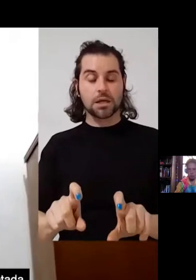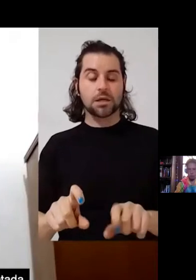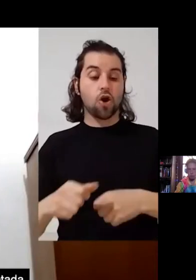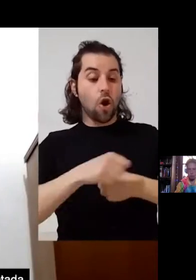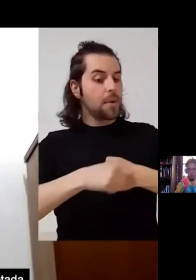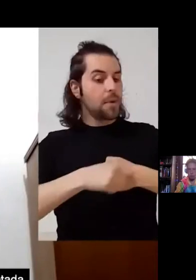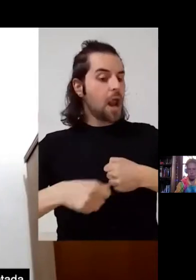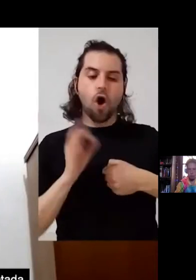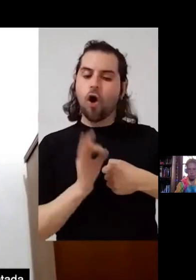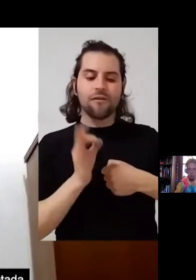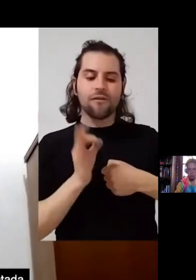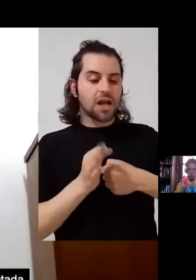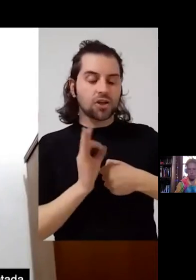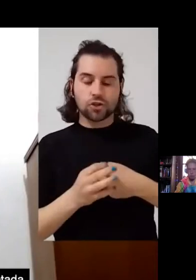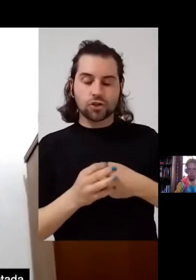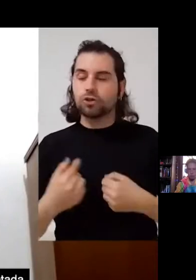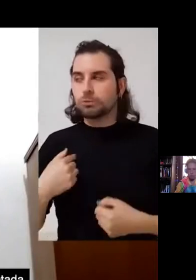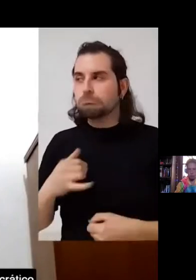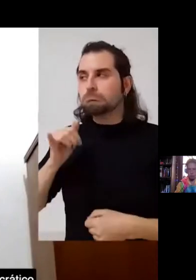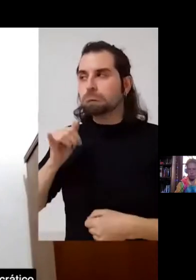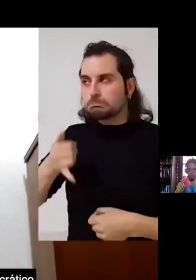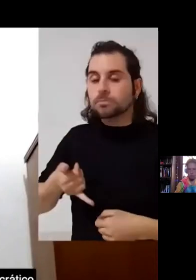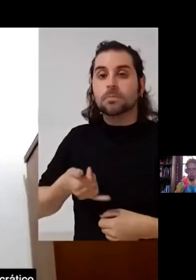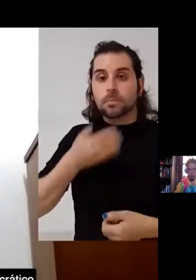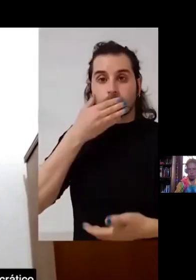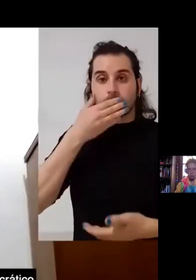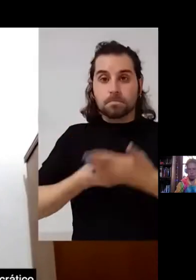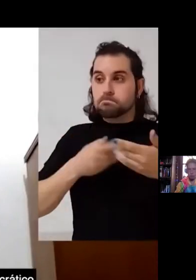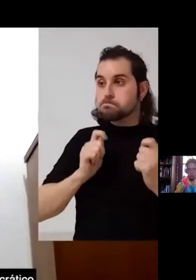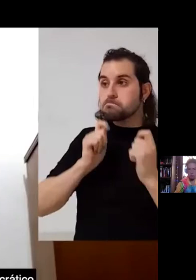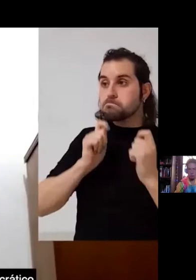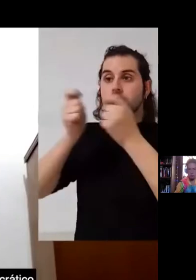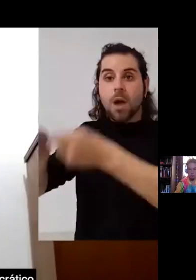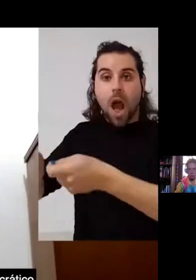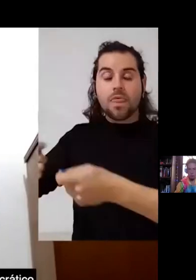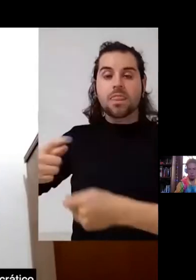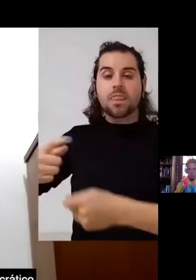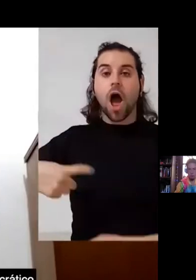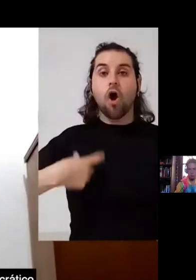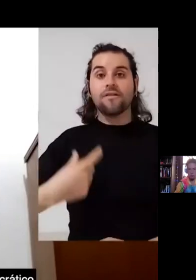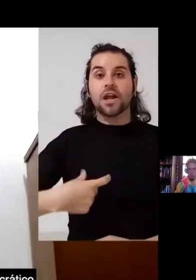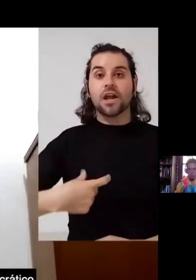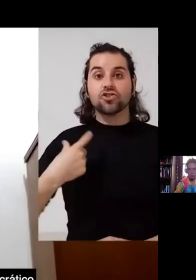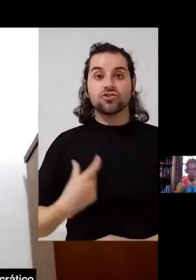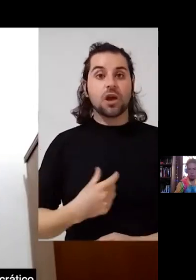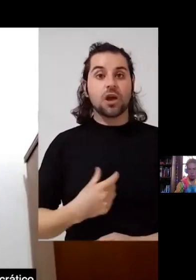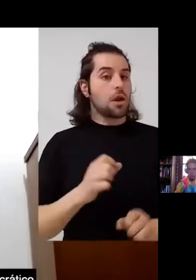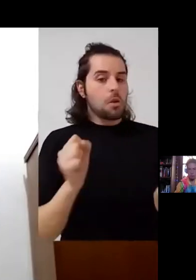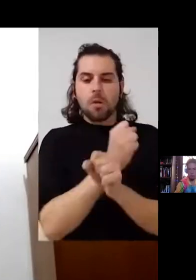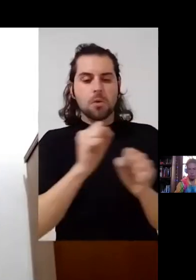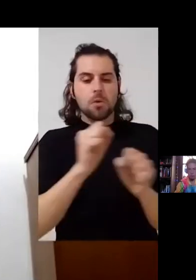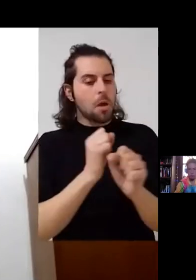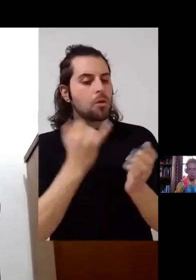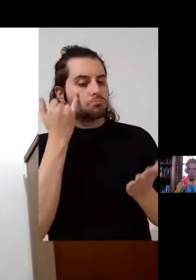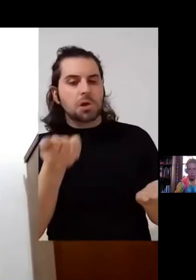cette intervention chirurgique, effectivement, a été acceptée, ce qui indique que ce n'est pas